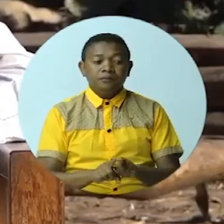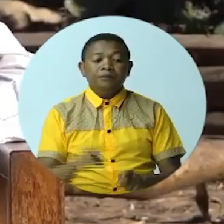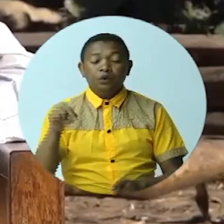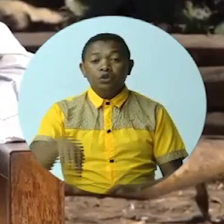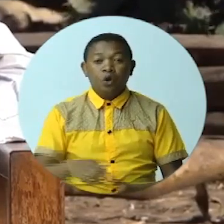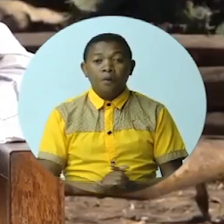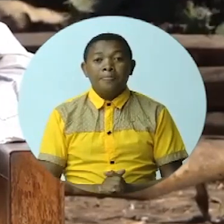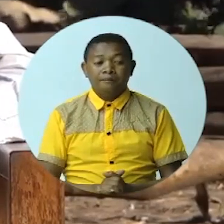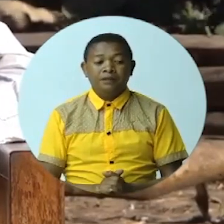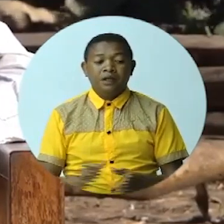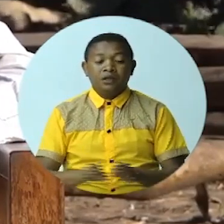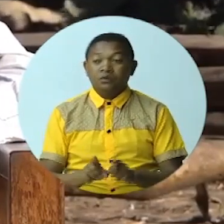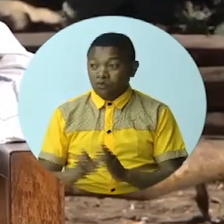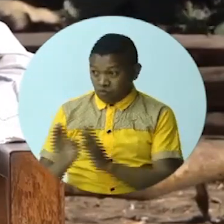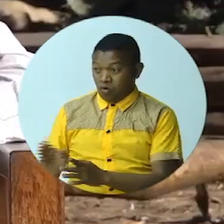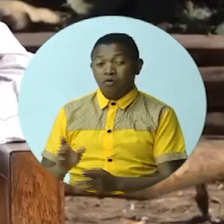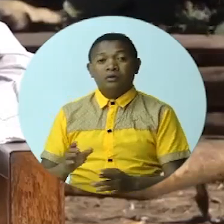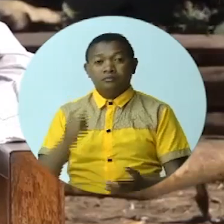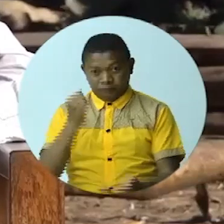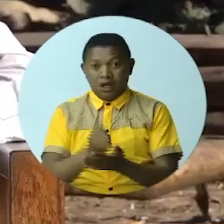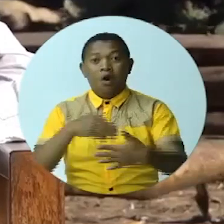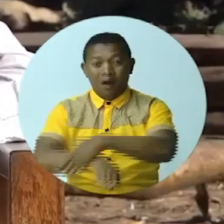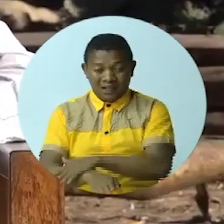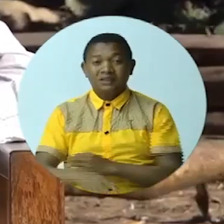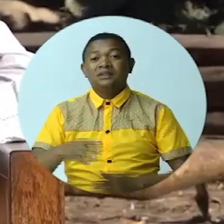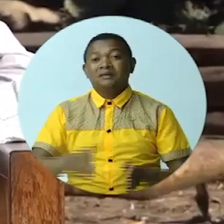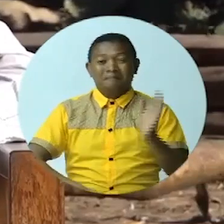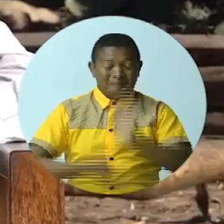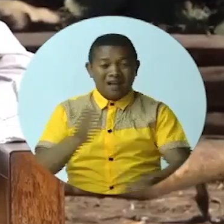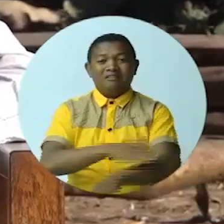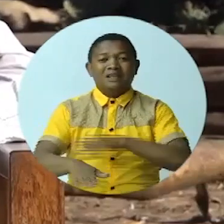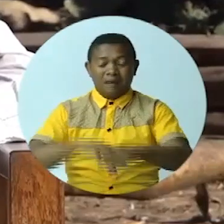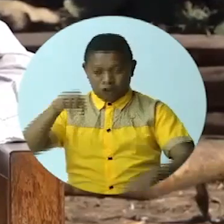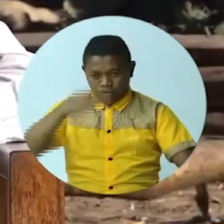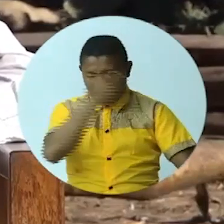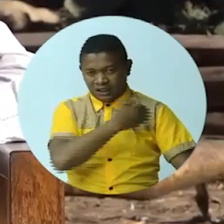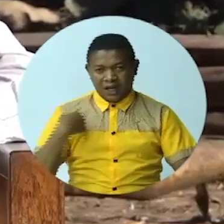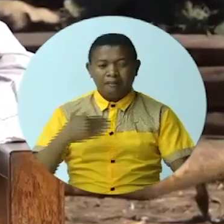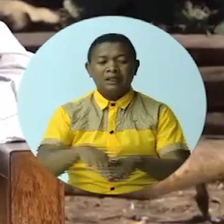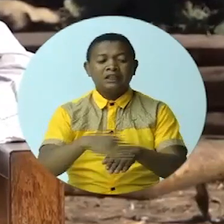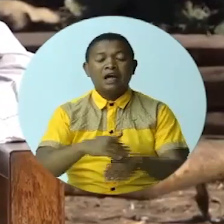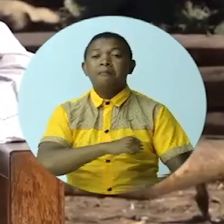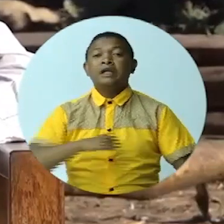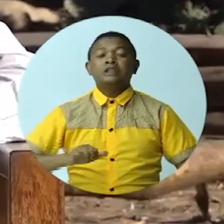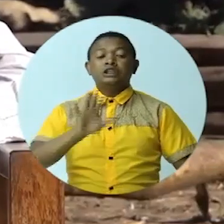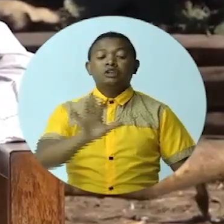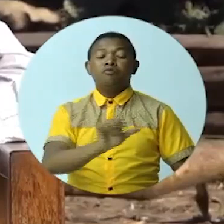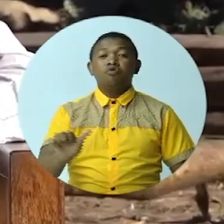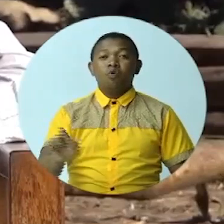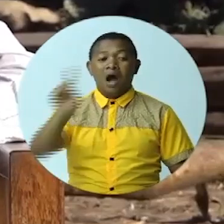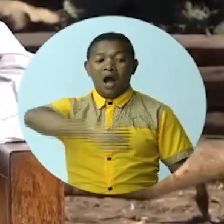amehana ara-pahasalamana ny eto amin'ny repoblika ny Madagasikara mandritra ny dimy ambin'ny folo andro